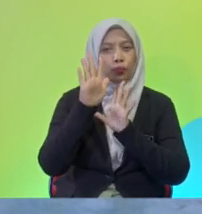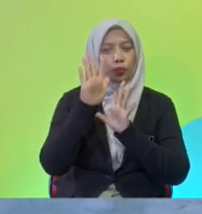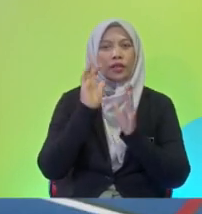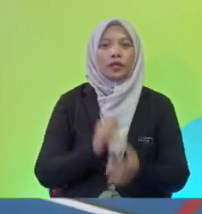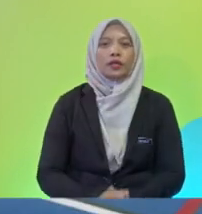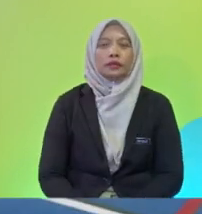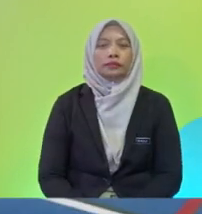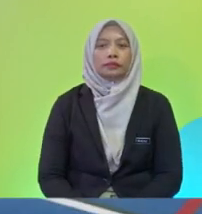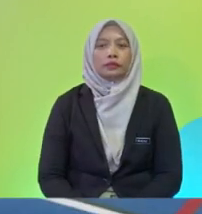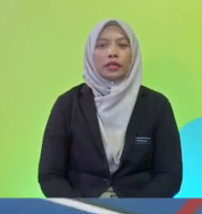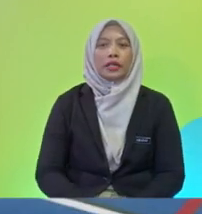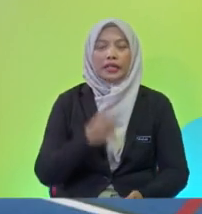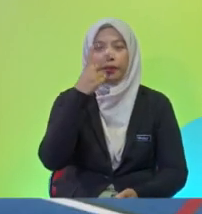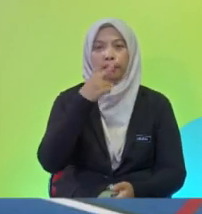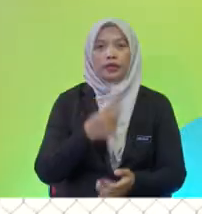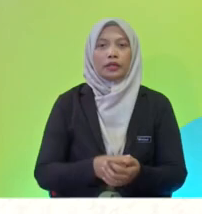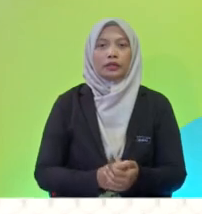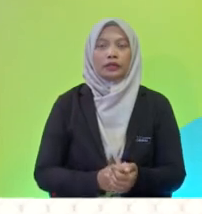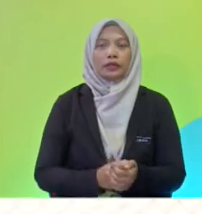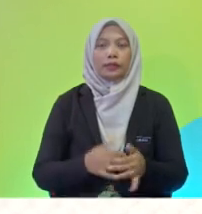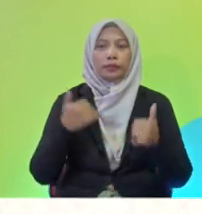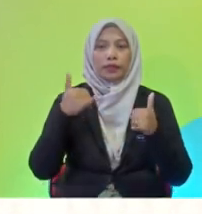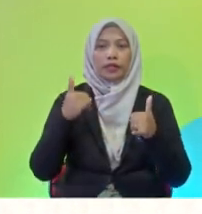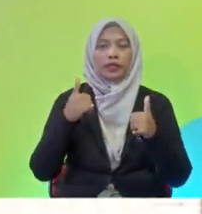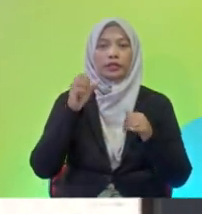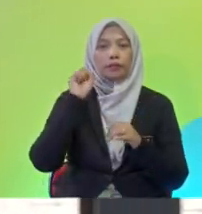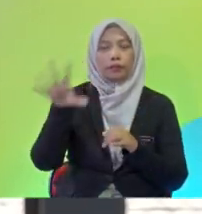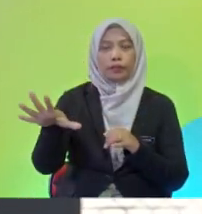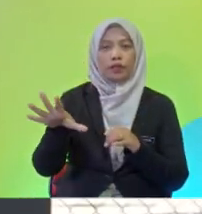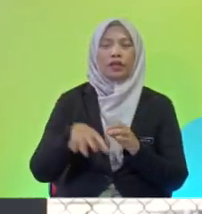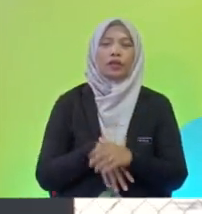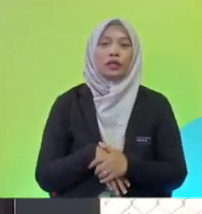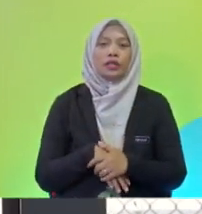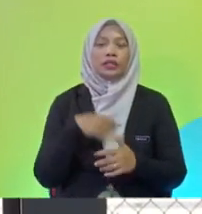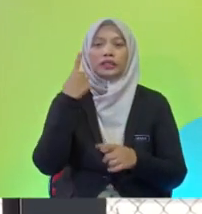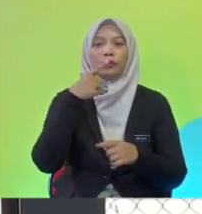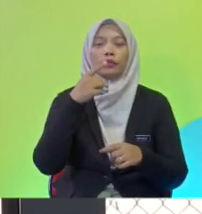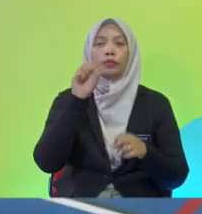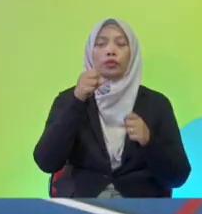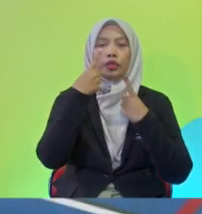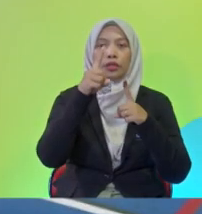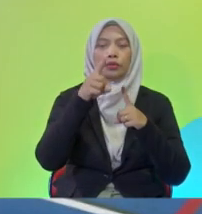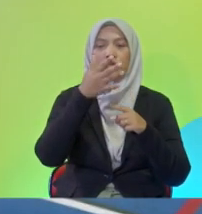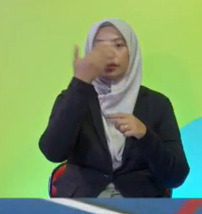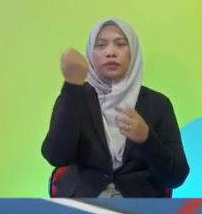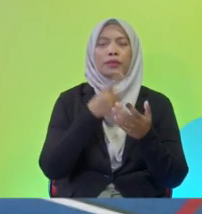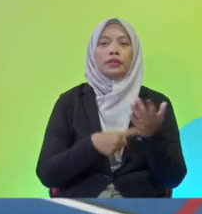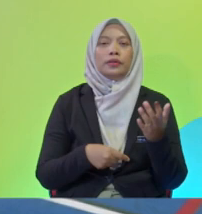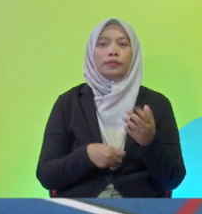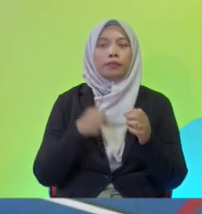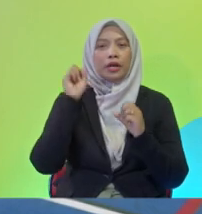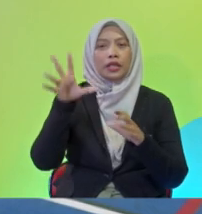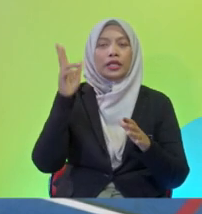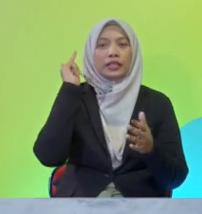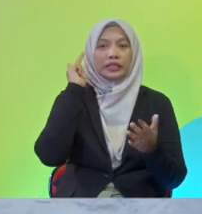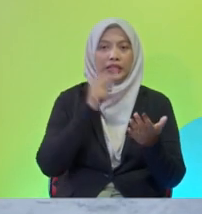Okey. Nampak tak situasi tadi kedua-dua pemain disingkirkan? Okey, siapa boleh jawab kenapa? Sebab bola tadi baling